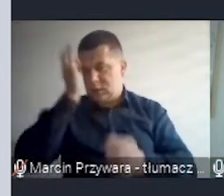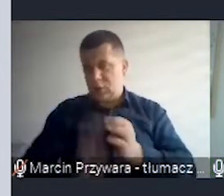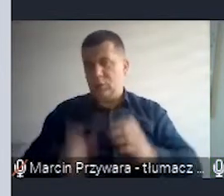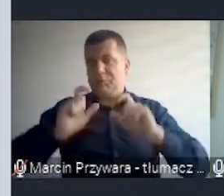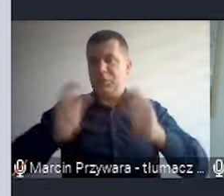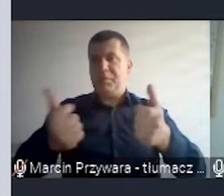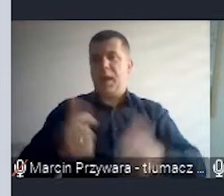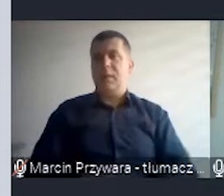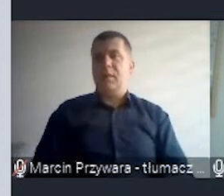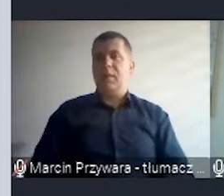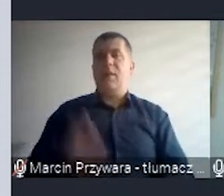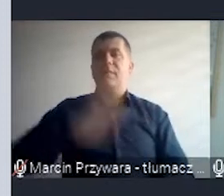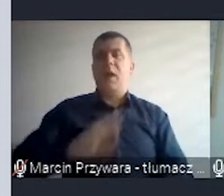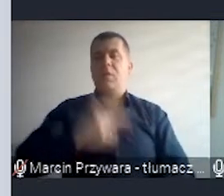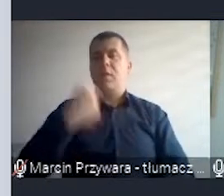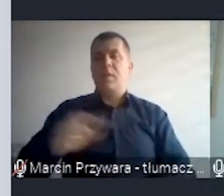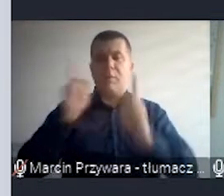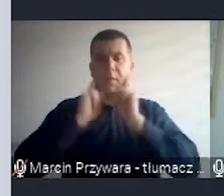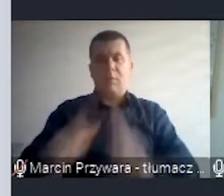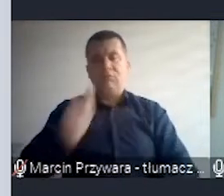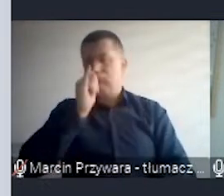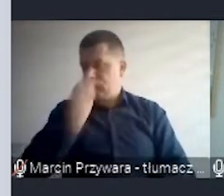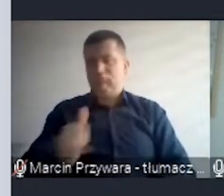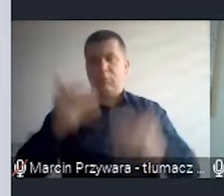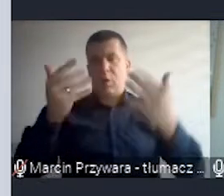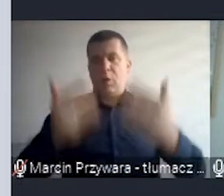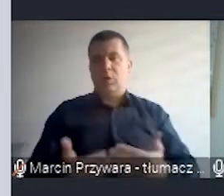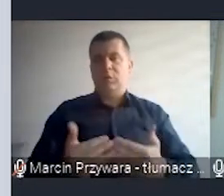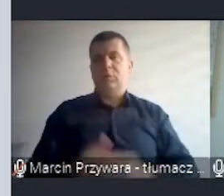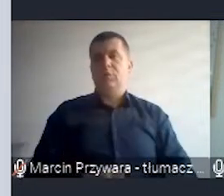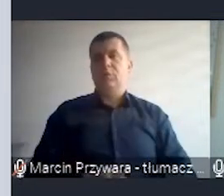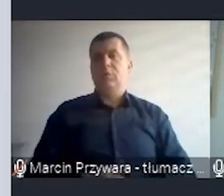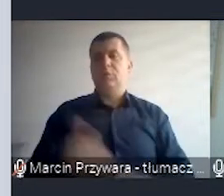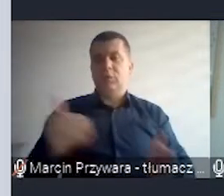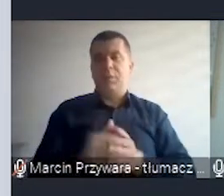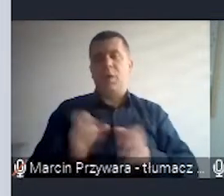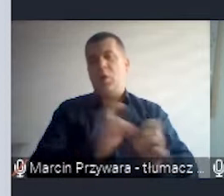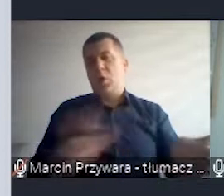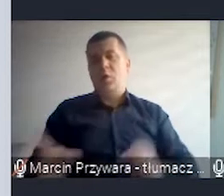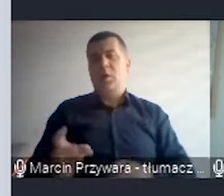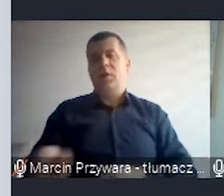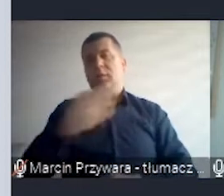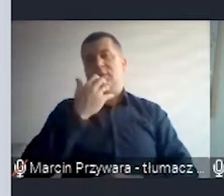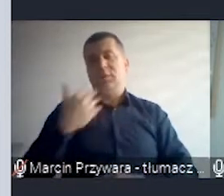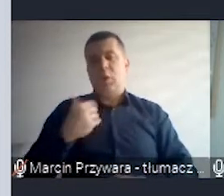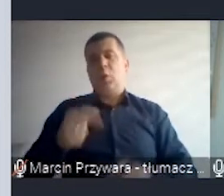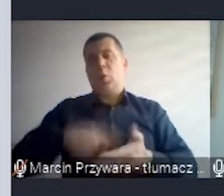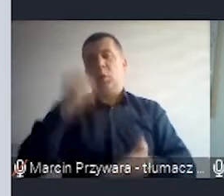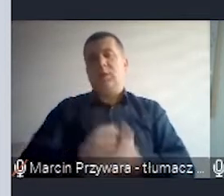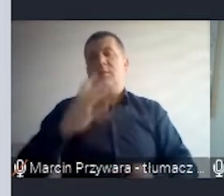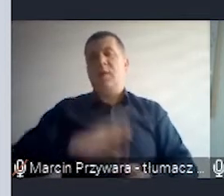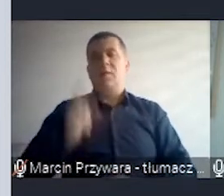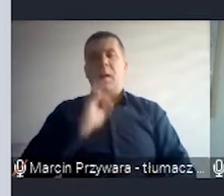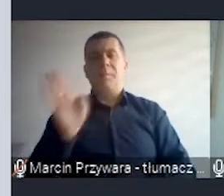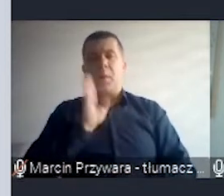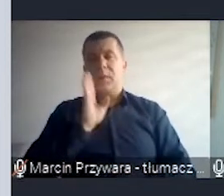przypadek, gdzie wartości nieprawidłowości nie da się policzyć, więc trzeba było odgórnie ustalić wartość takich potencjalnych